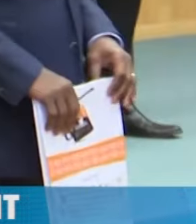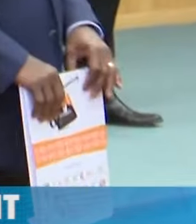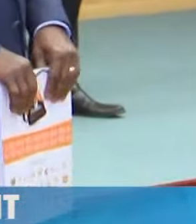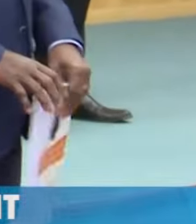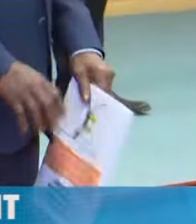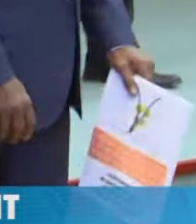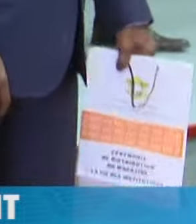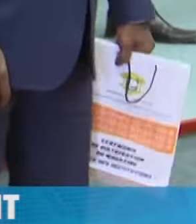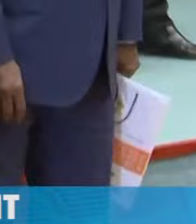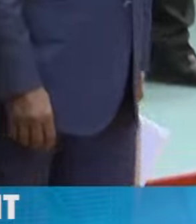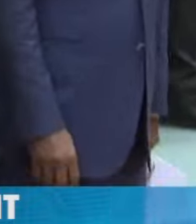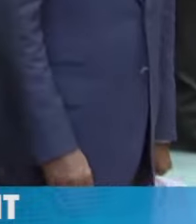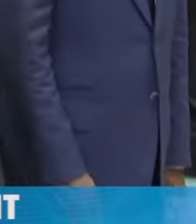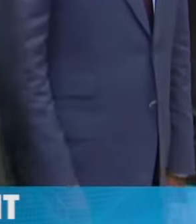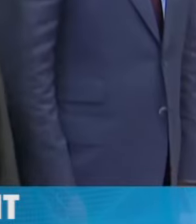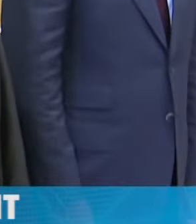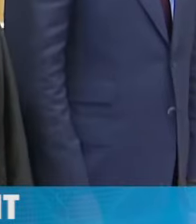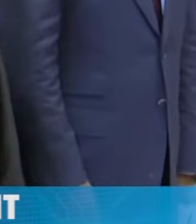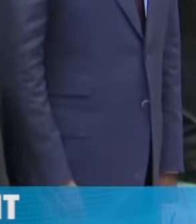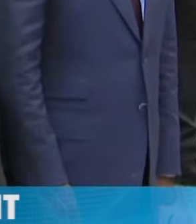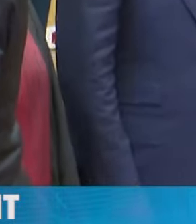les populations des décisions publiques.